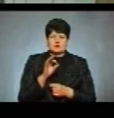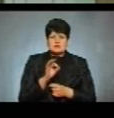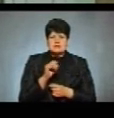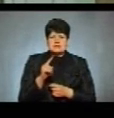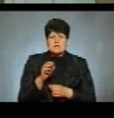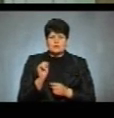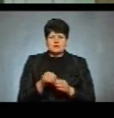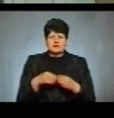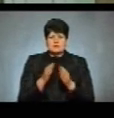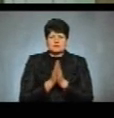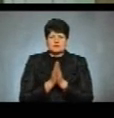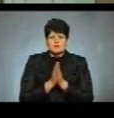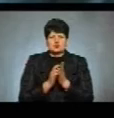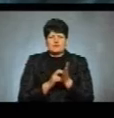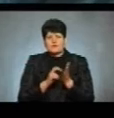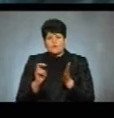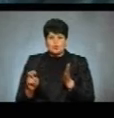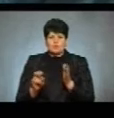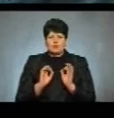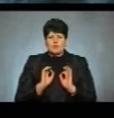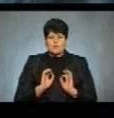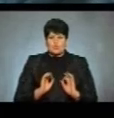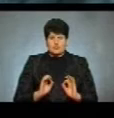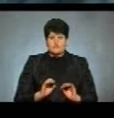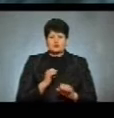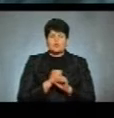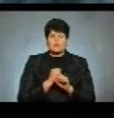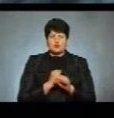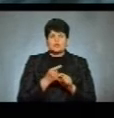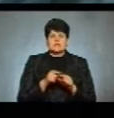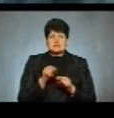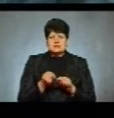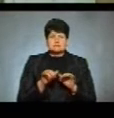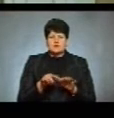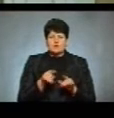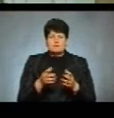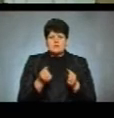вніс клопотання щодо відводу прокурора Володимира Сипеня від роботи над справою. Його